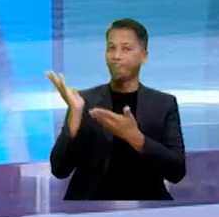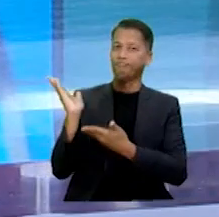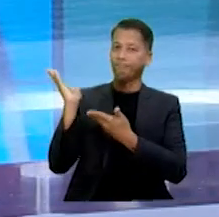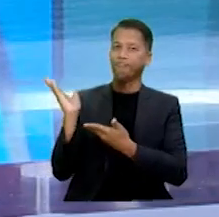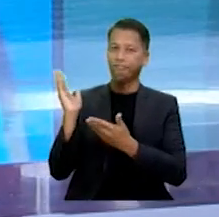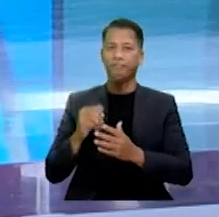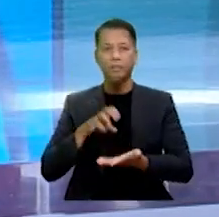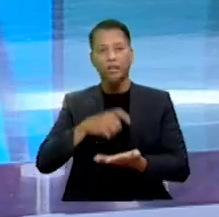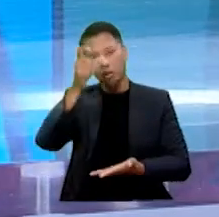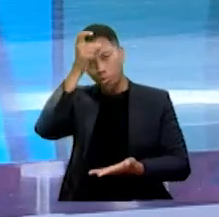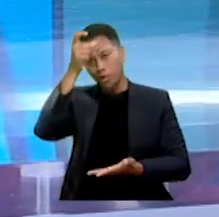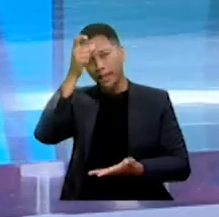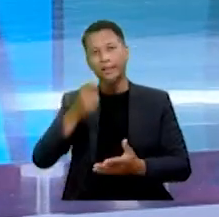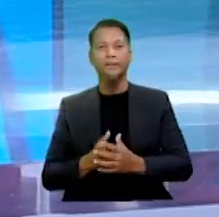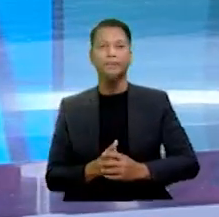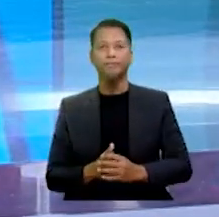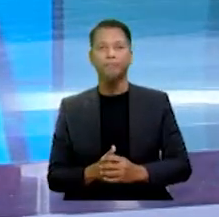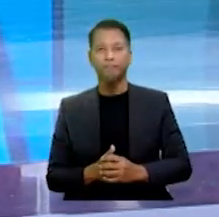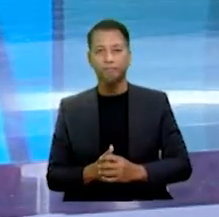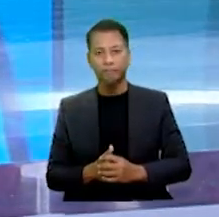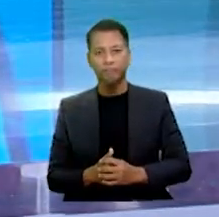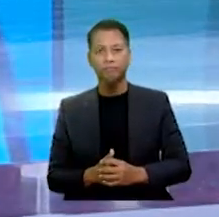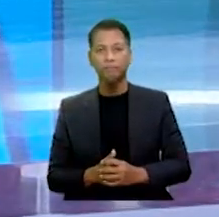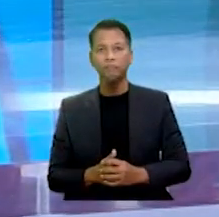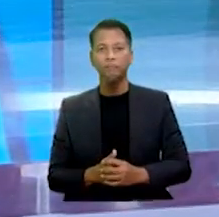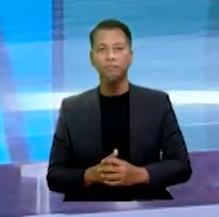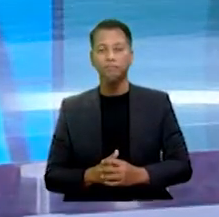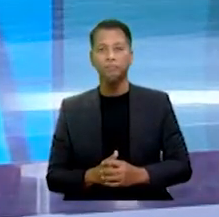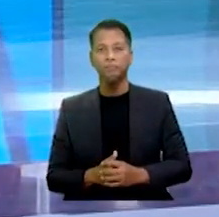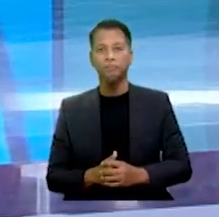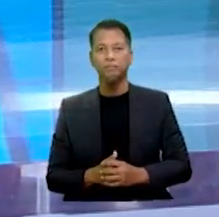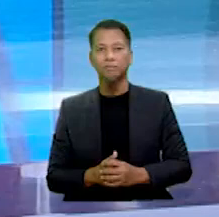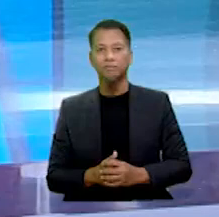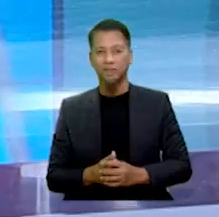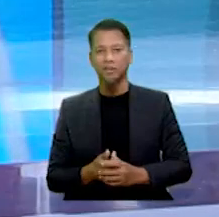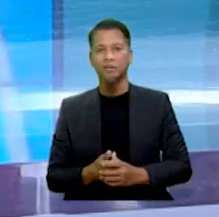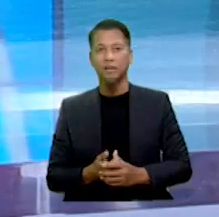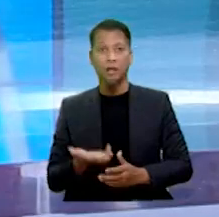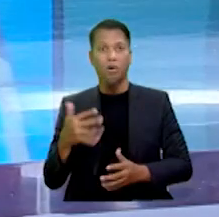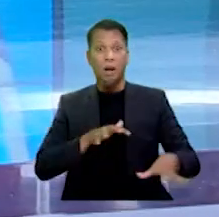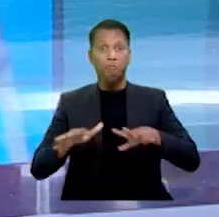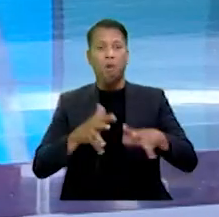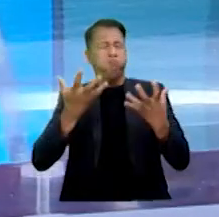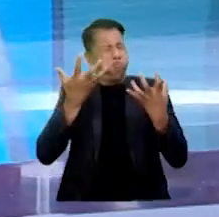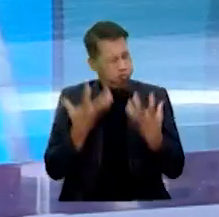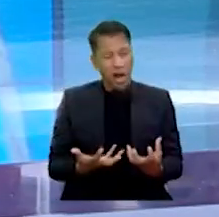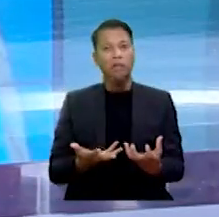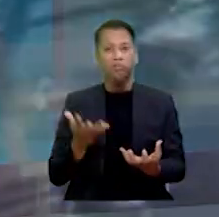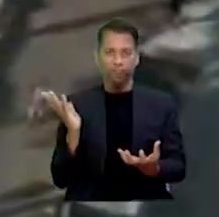juru kamera Muhammad Faisal dari kahraman Maras Turki salah satu kota yang terdampak gempa yang paling parah